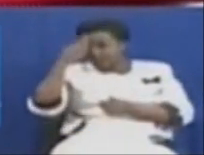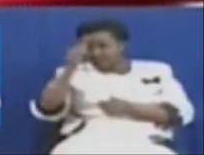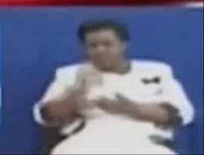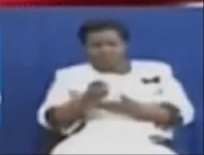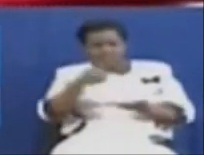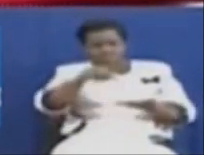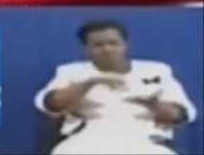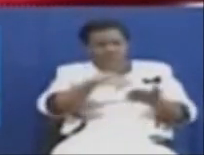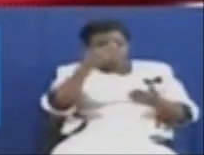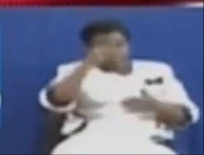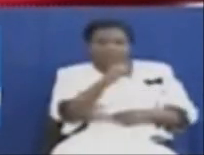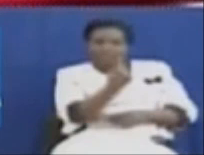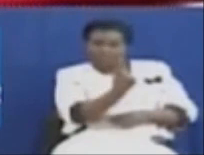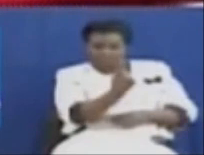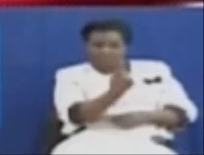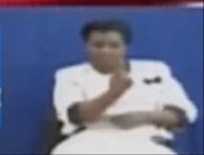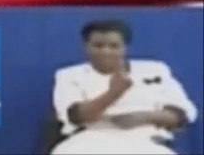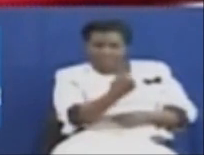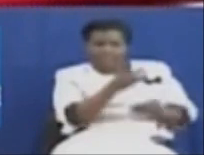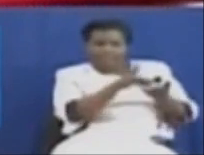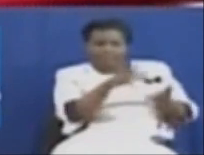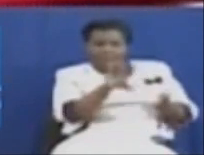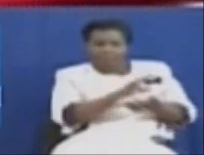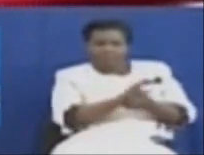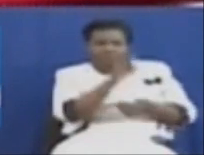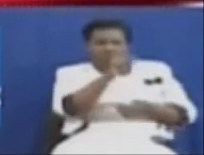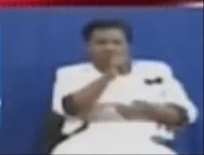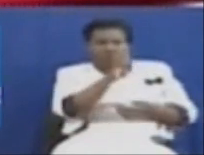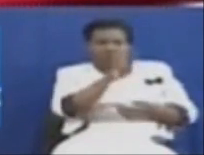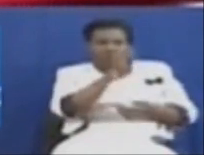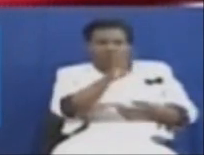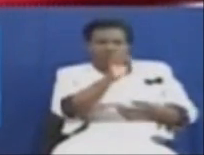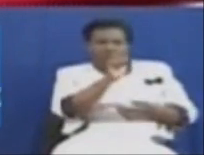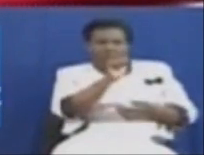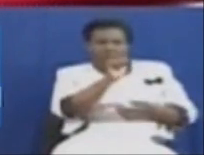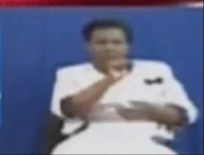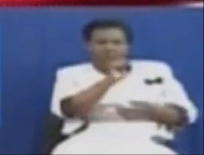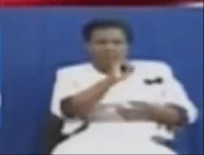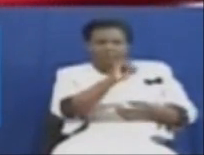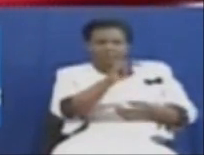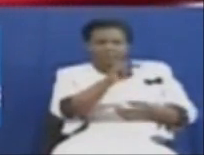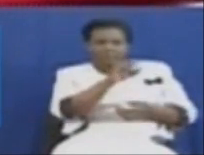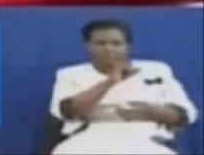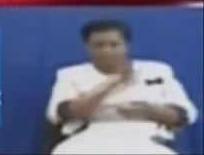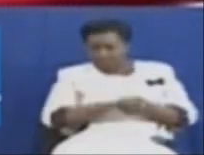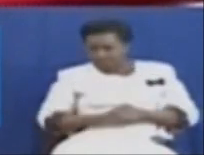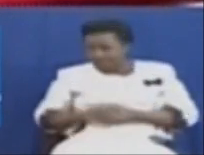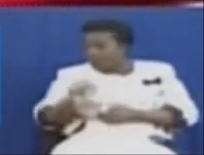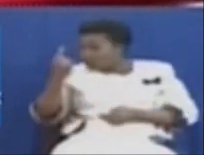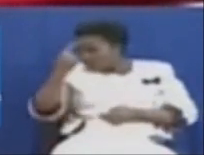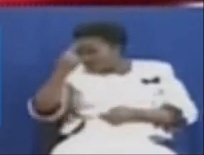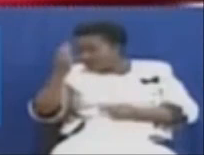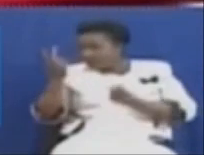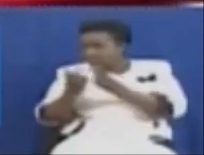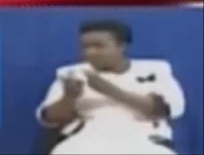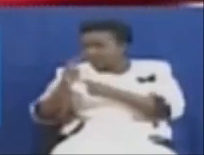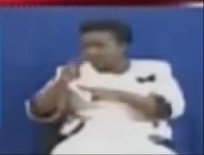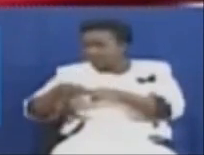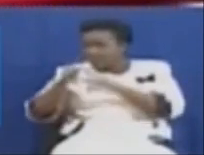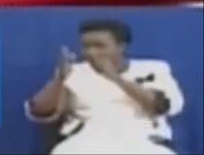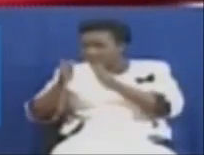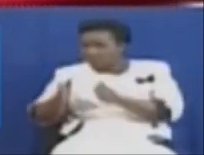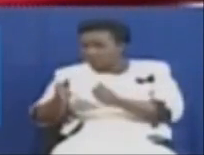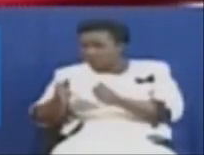kujibu swali la Mheshimiwa Rose Tweve, mbunge viti maalum, kama ifuatavyo. Kwanza nimpongeze kwa swali lake zuri. Sisi kama